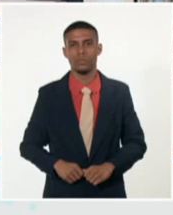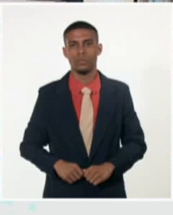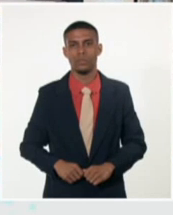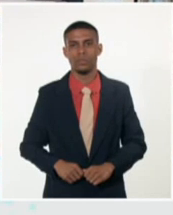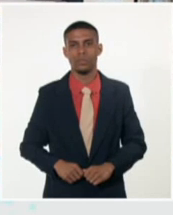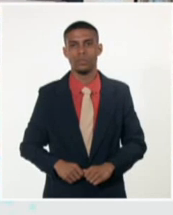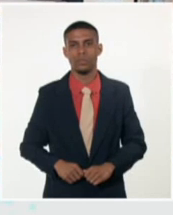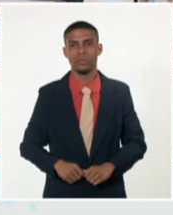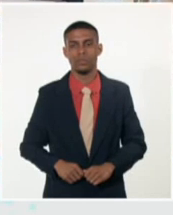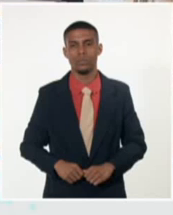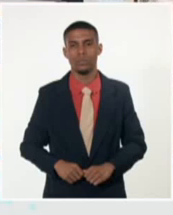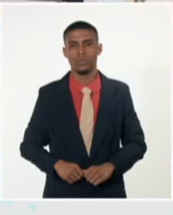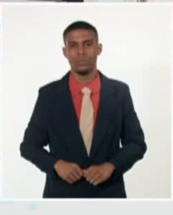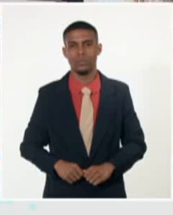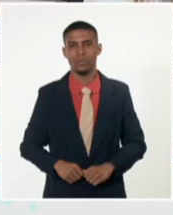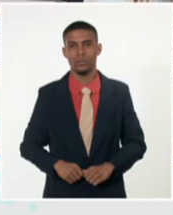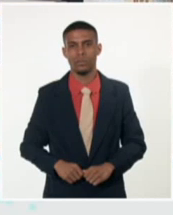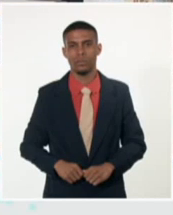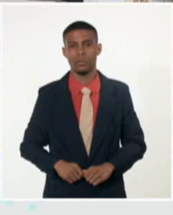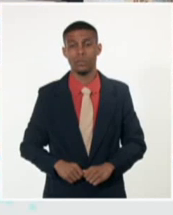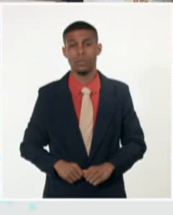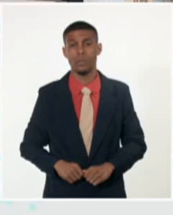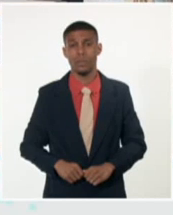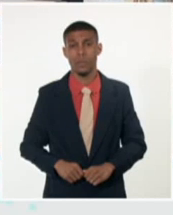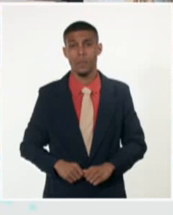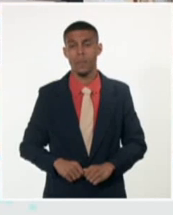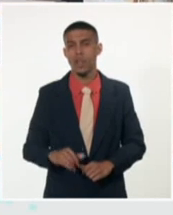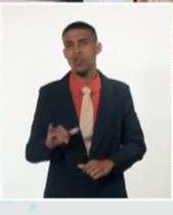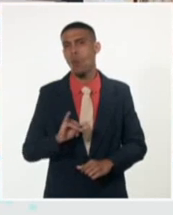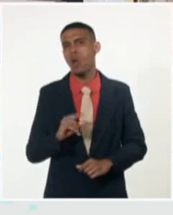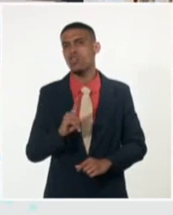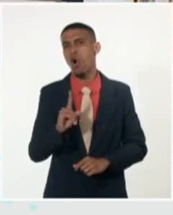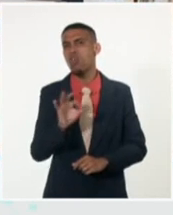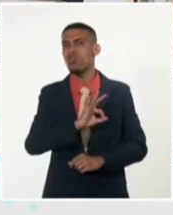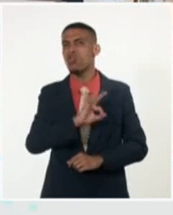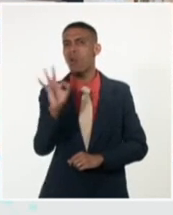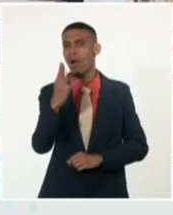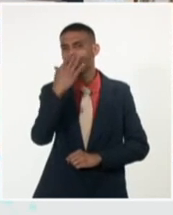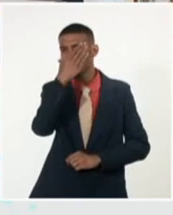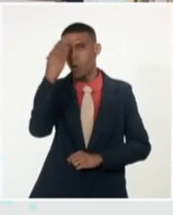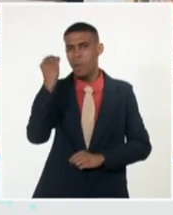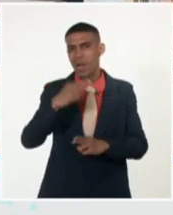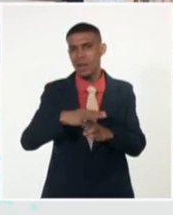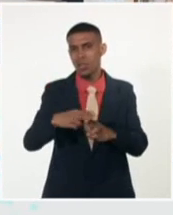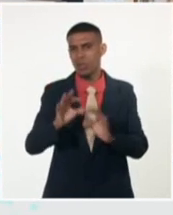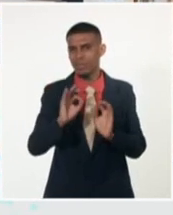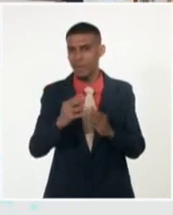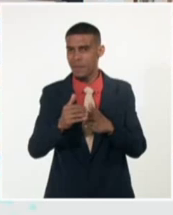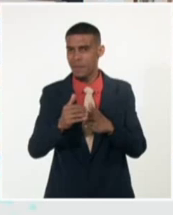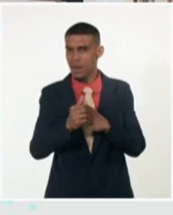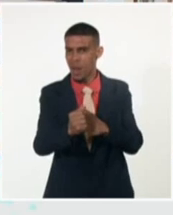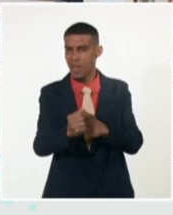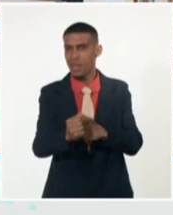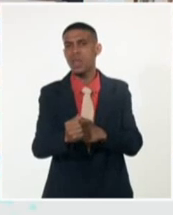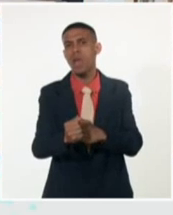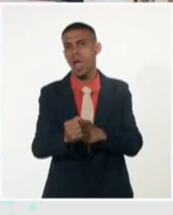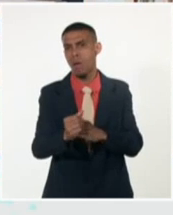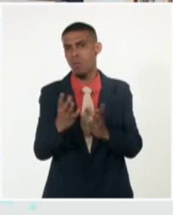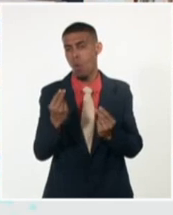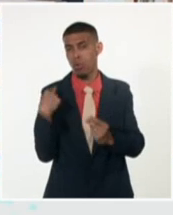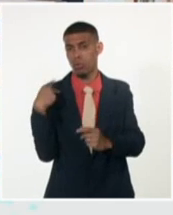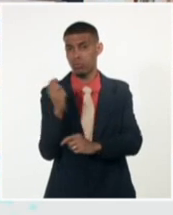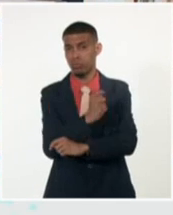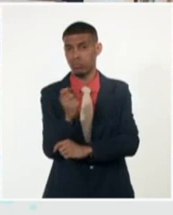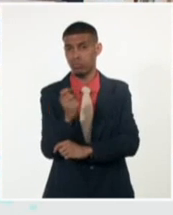le désastre? No pasemos a la historia como los líderes que pudimos marcar la diferencia en el destino común